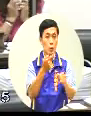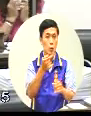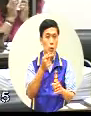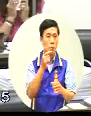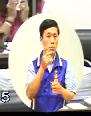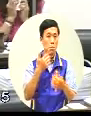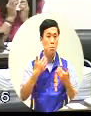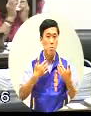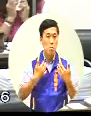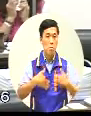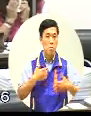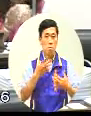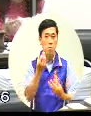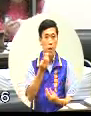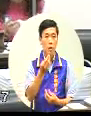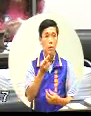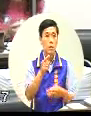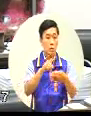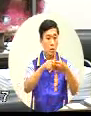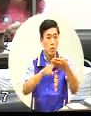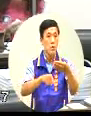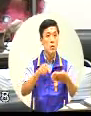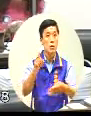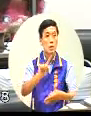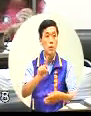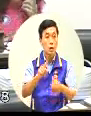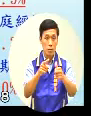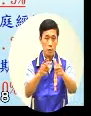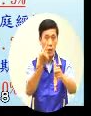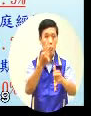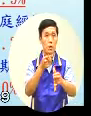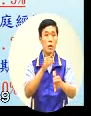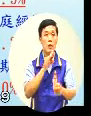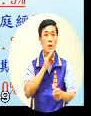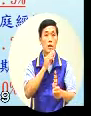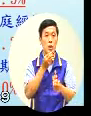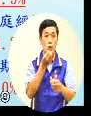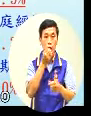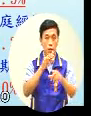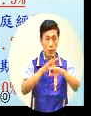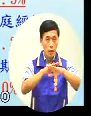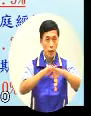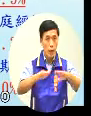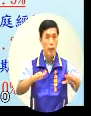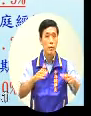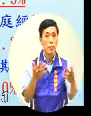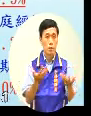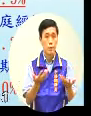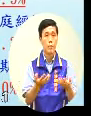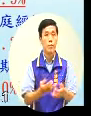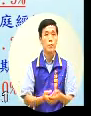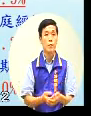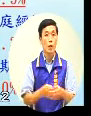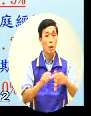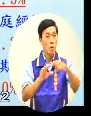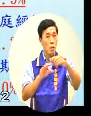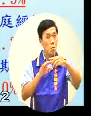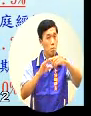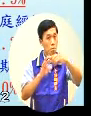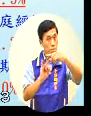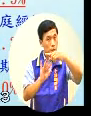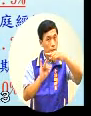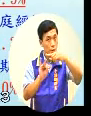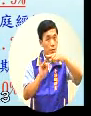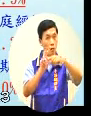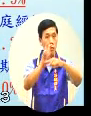哦，的第一名哦，我想说就是我们的食安问题了。那他就占了